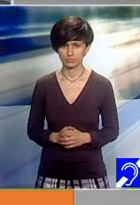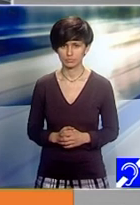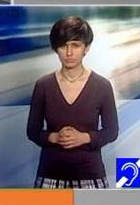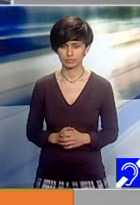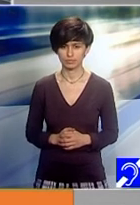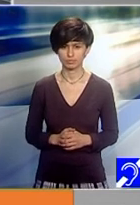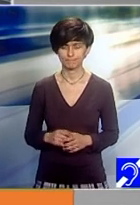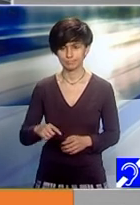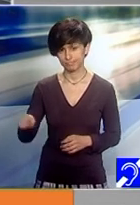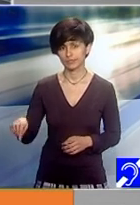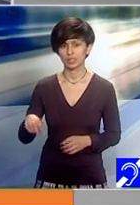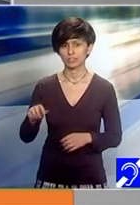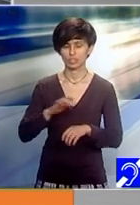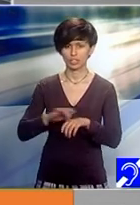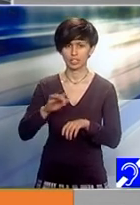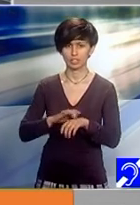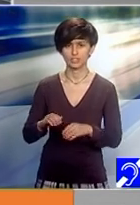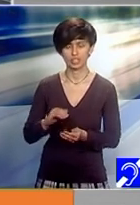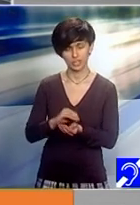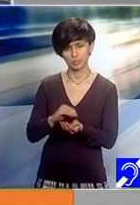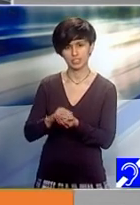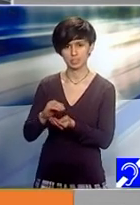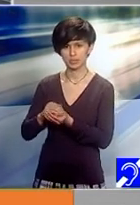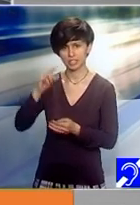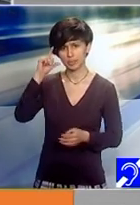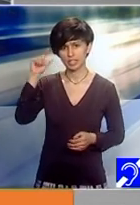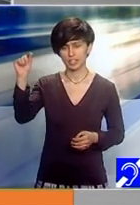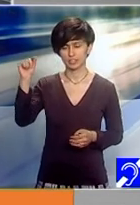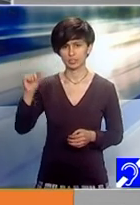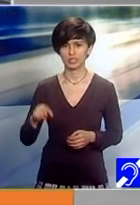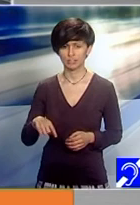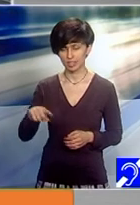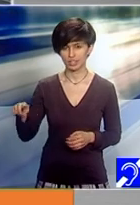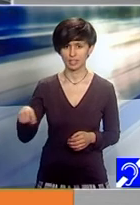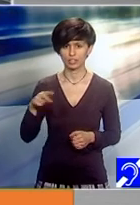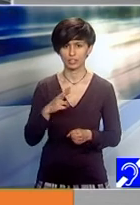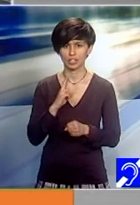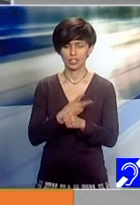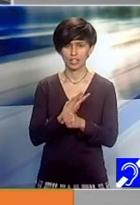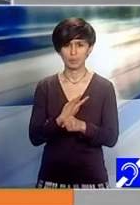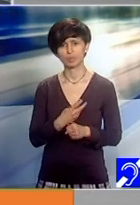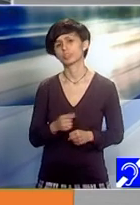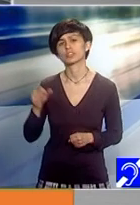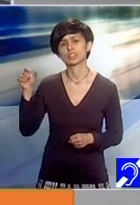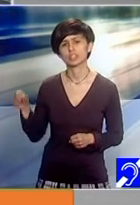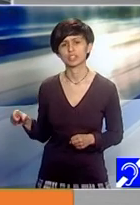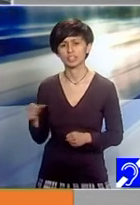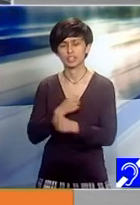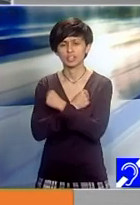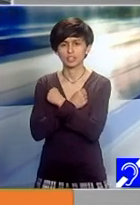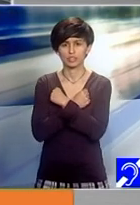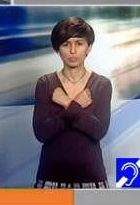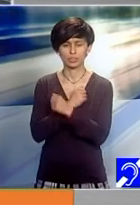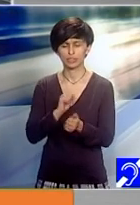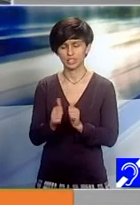și noi ne străduim să păstrăm rezultatele cu care noi am obișnuit iubitorii de sport din România.